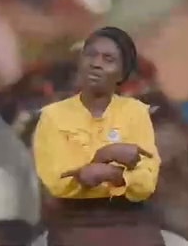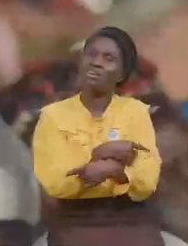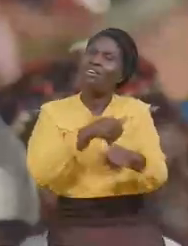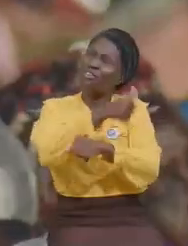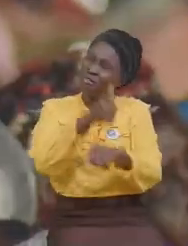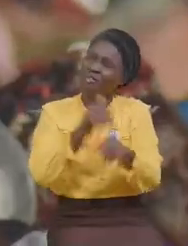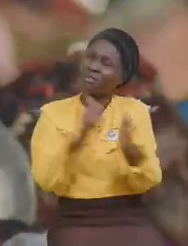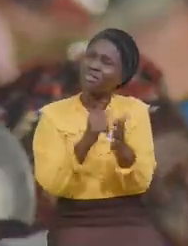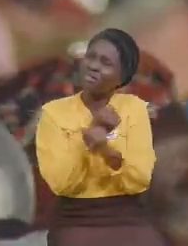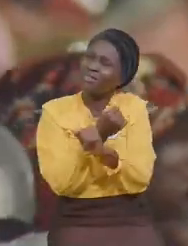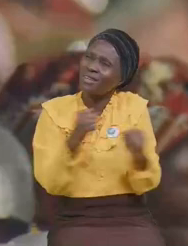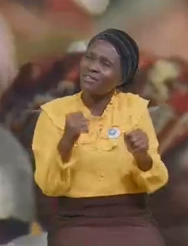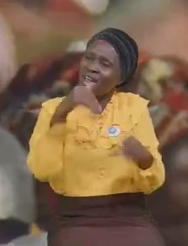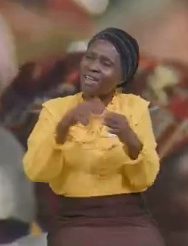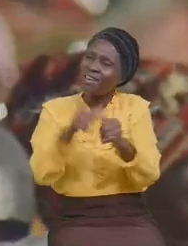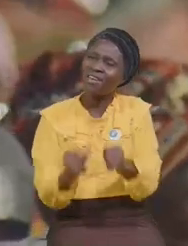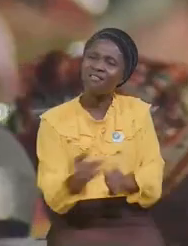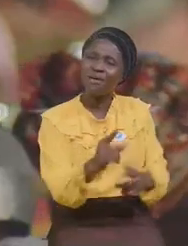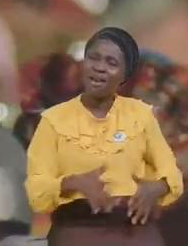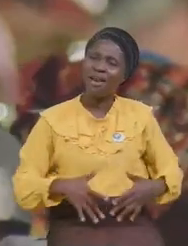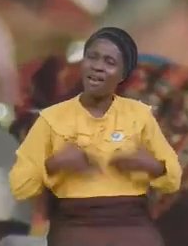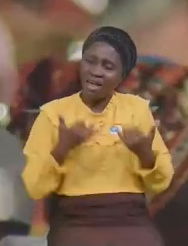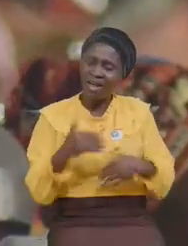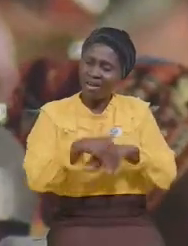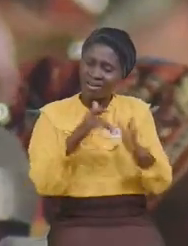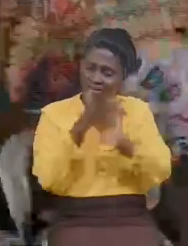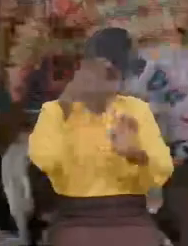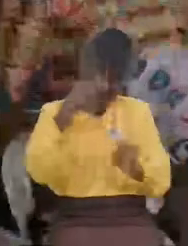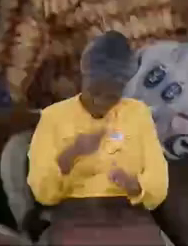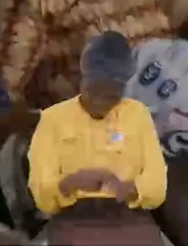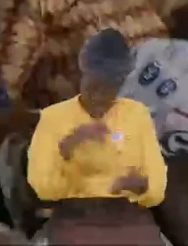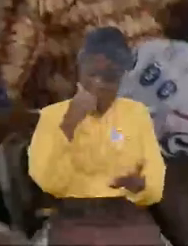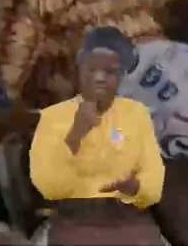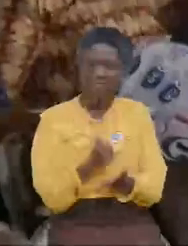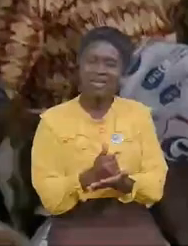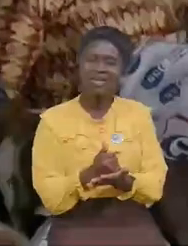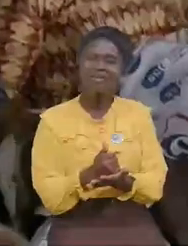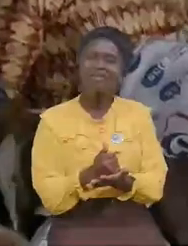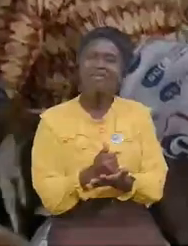Confirme le salut là dans chaque vie ce soir au nom de Jésus-Christ.